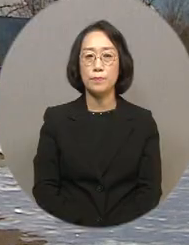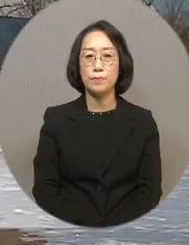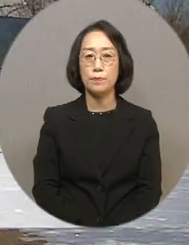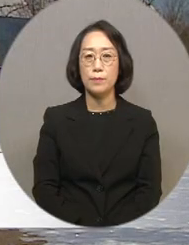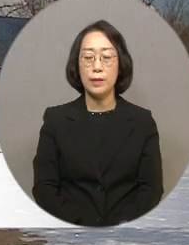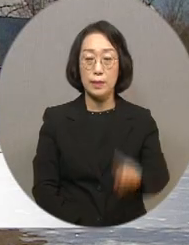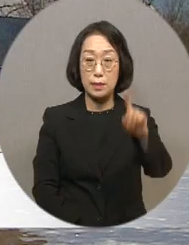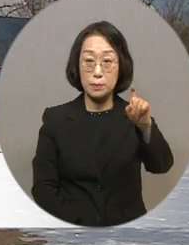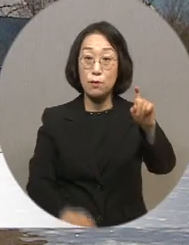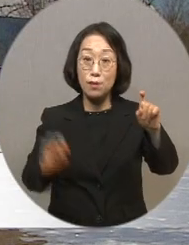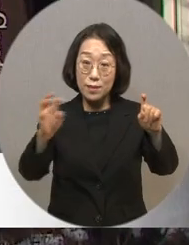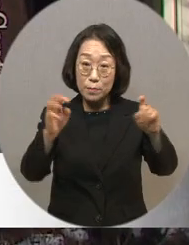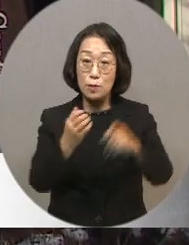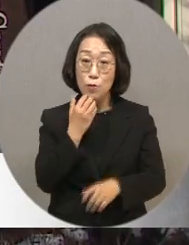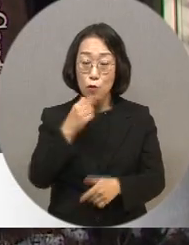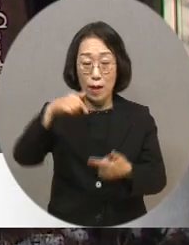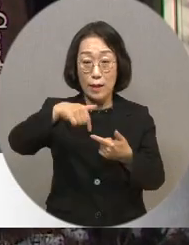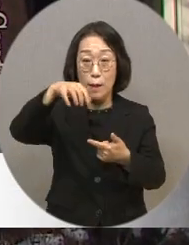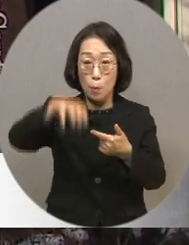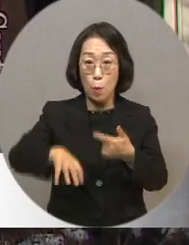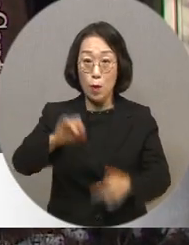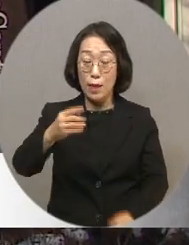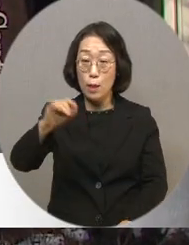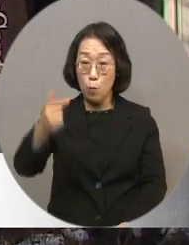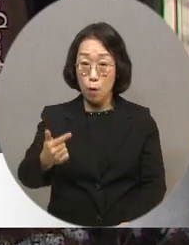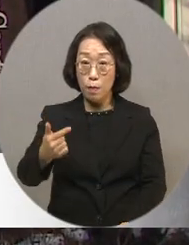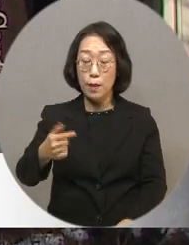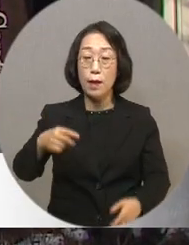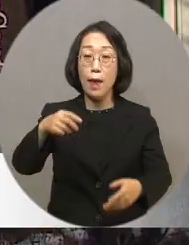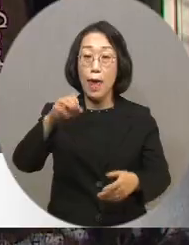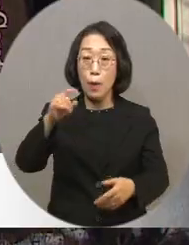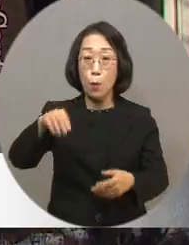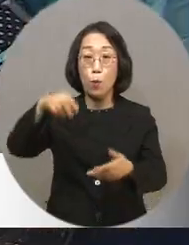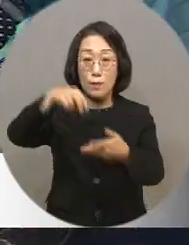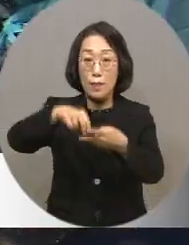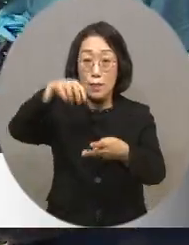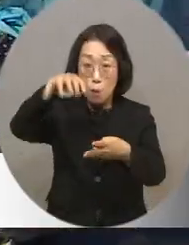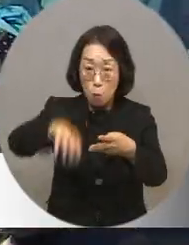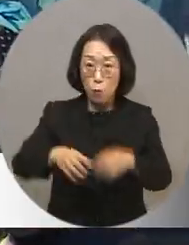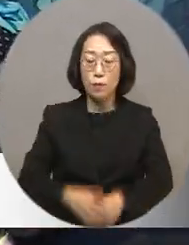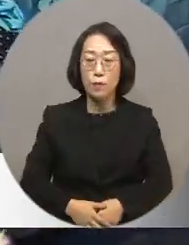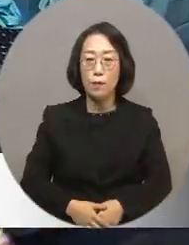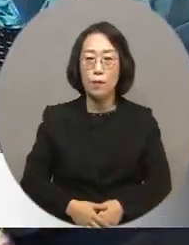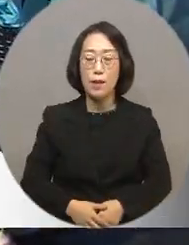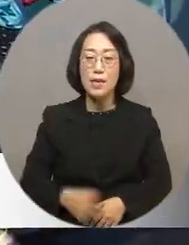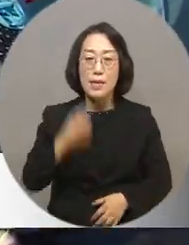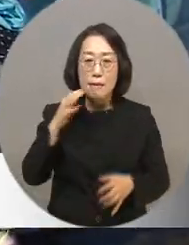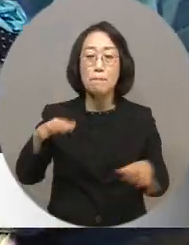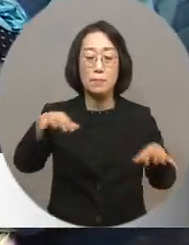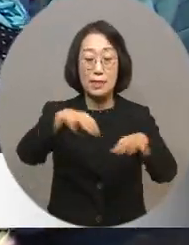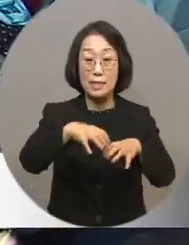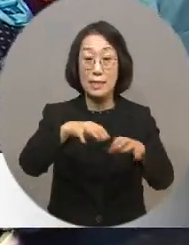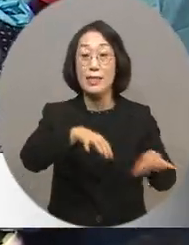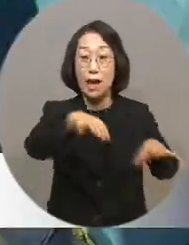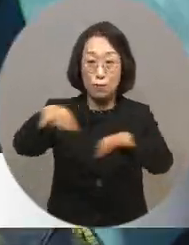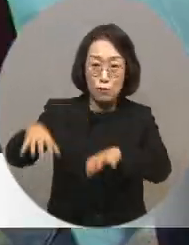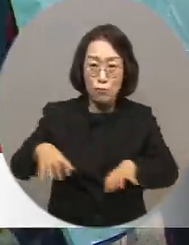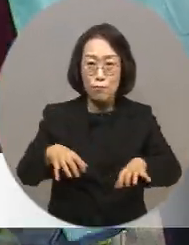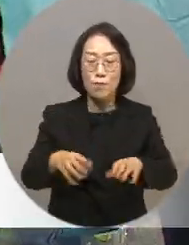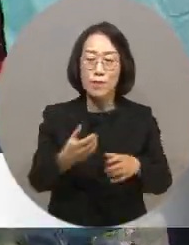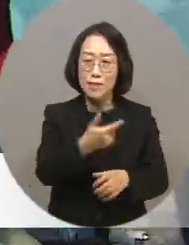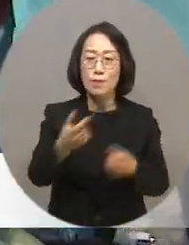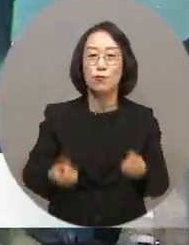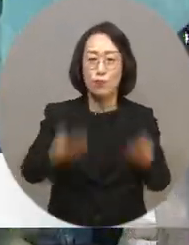지난 11월 30일 서울 강남구 일원 에코센터에서 2024 강남구 장애인 김장 나눔 대축제가